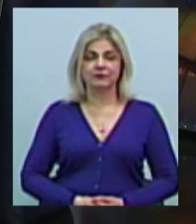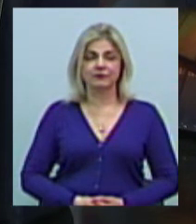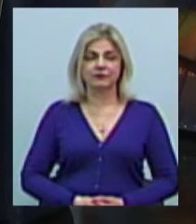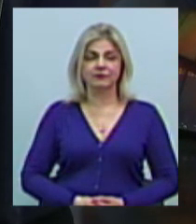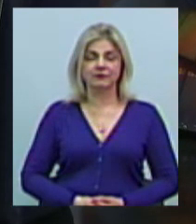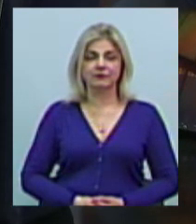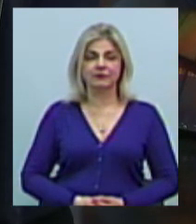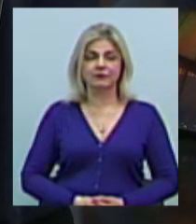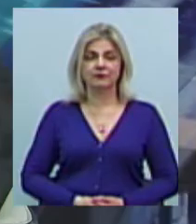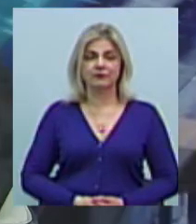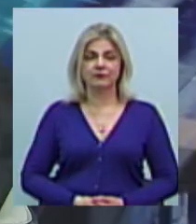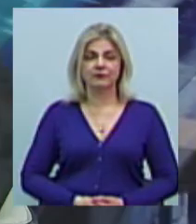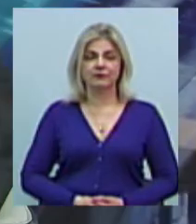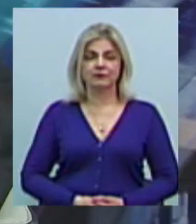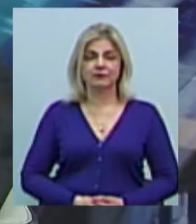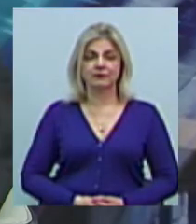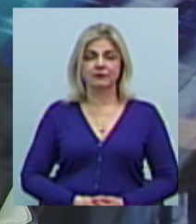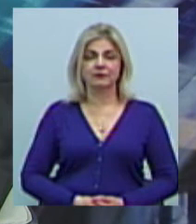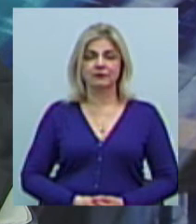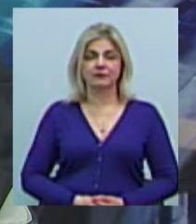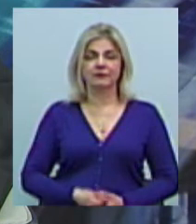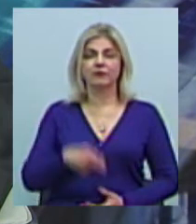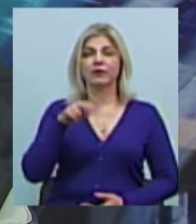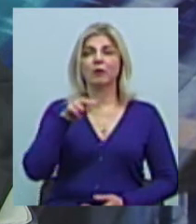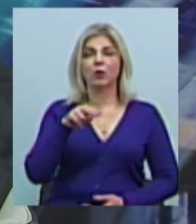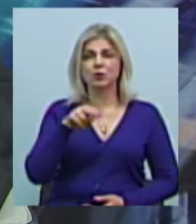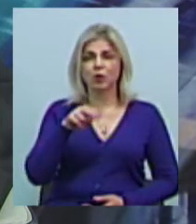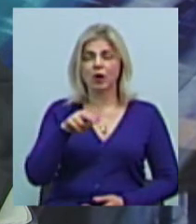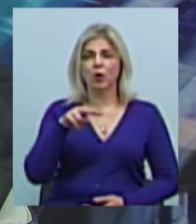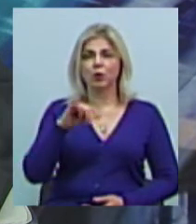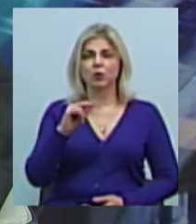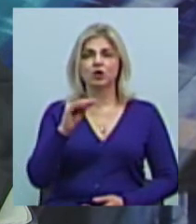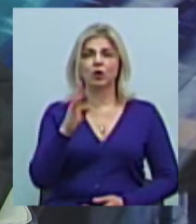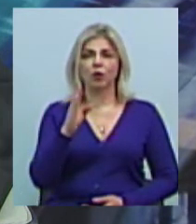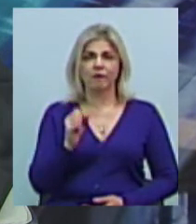Вас беспокоїть із поселок Луч, Миколаївська область.